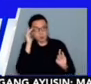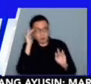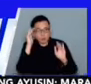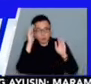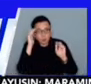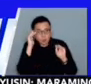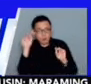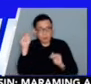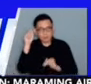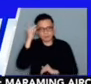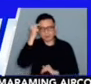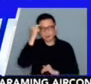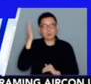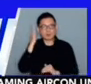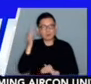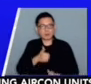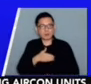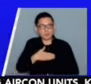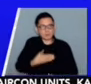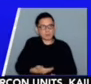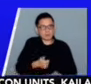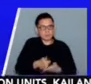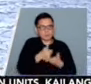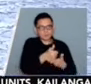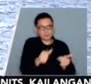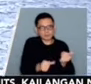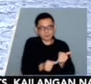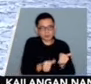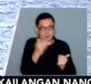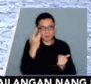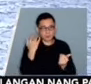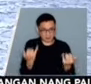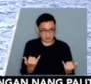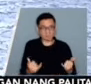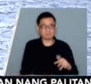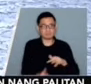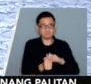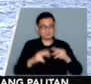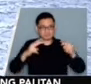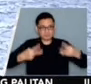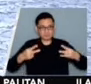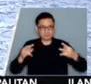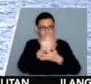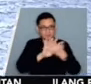lalo't Heto nga at nito pa ang baguong leon Igan Maraming salamat Ingat mav Gonzalez